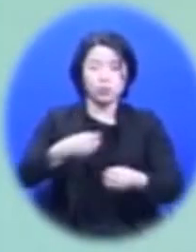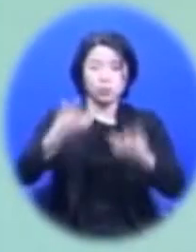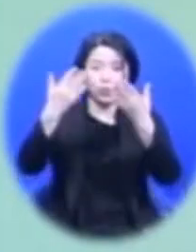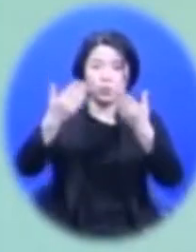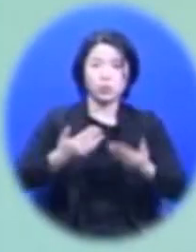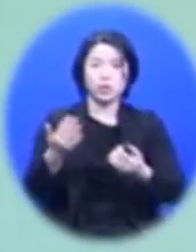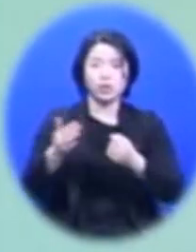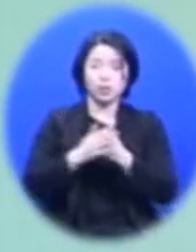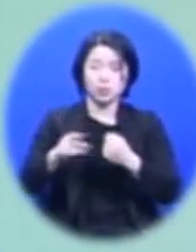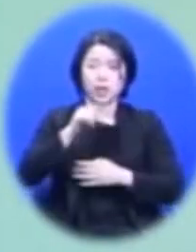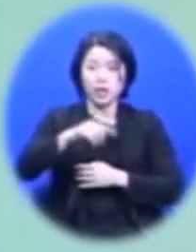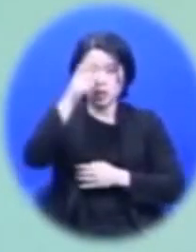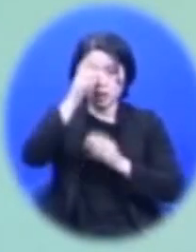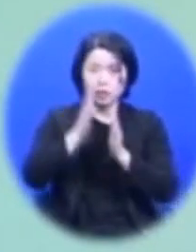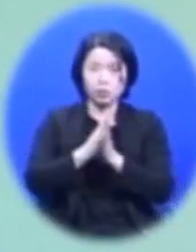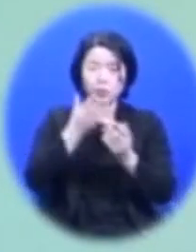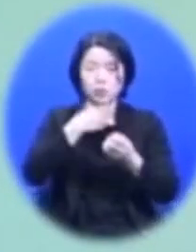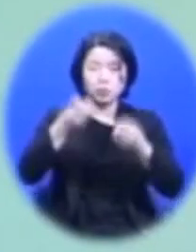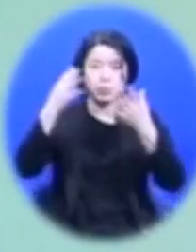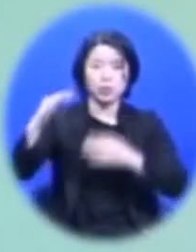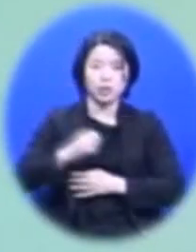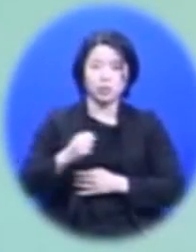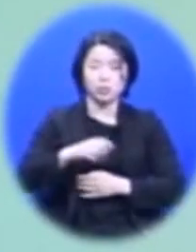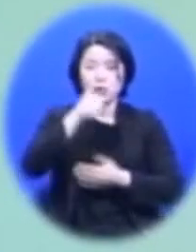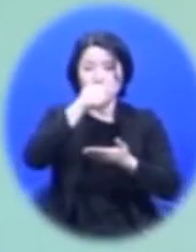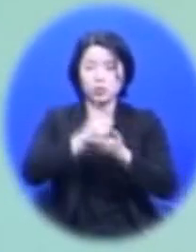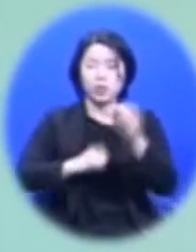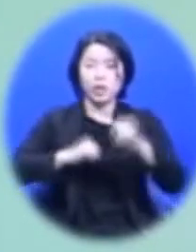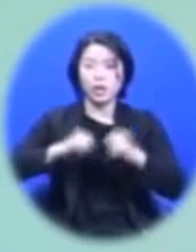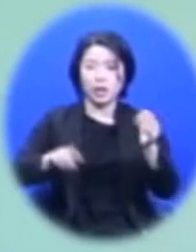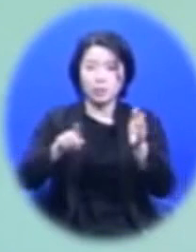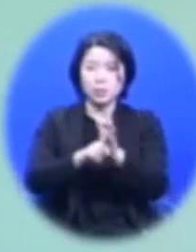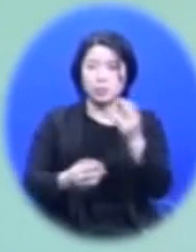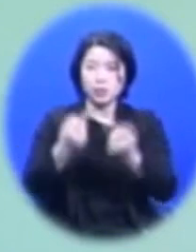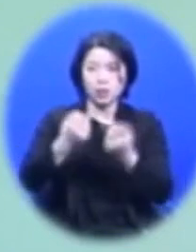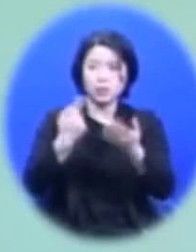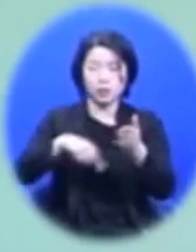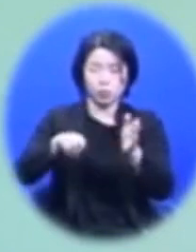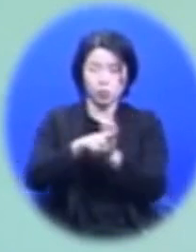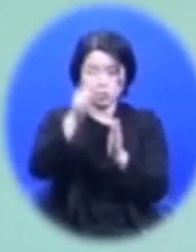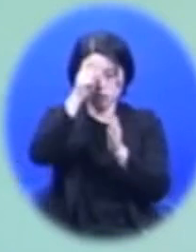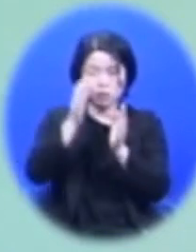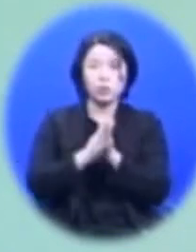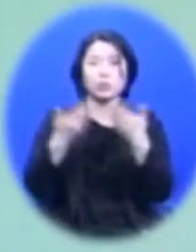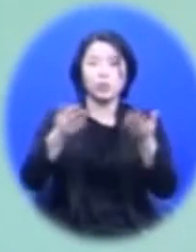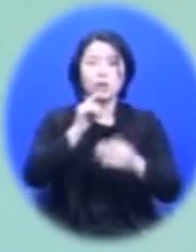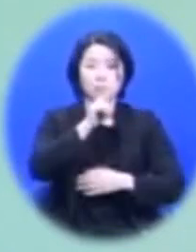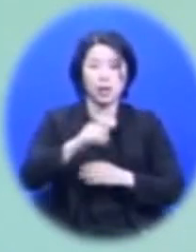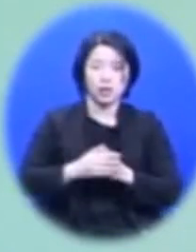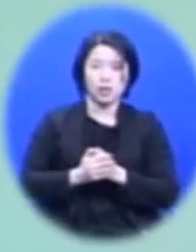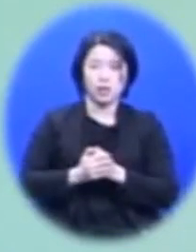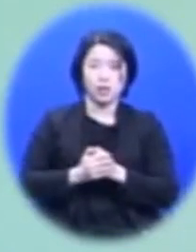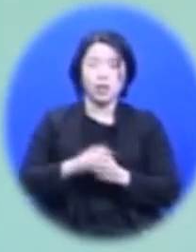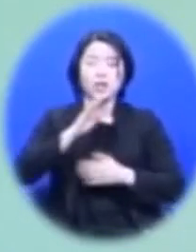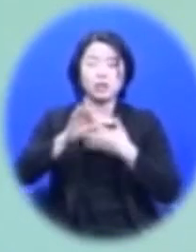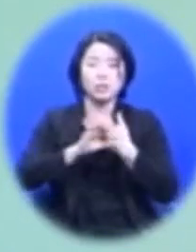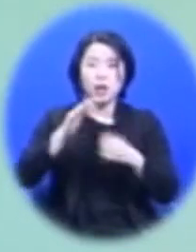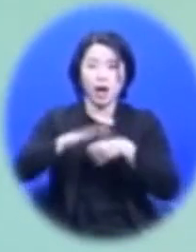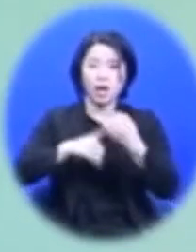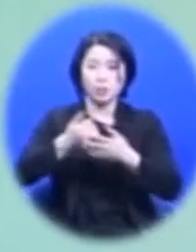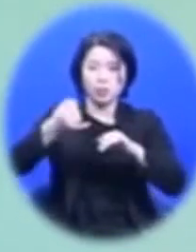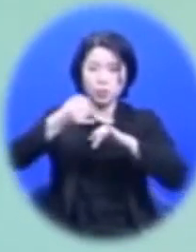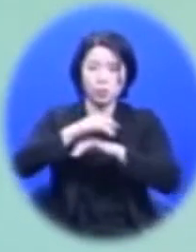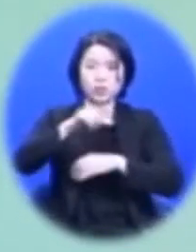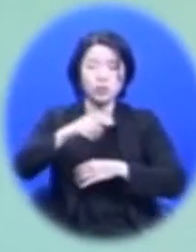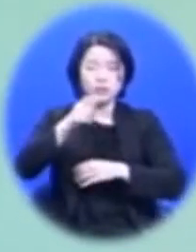가지고 죄 짓는 믿음의 형제를 위해서 기도하라. 그러면 하나님이 반드시 그 기도를